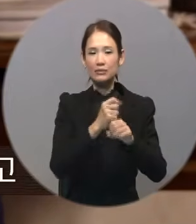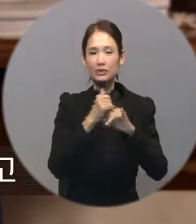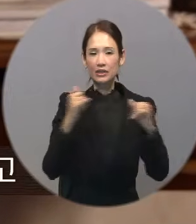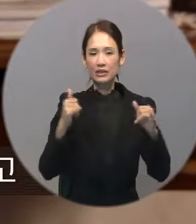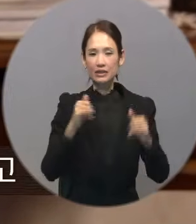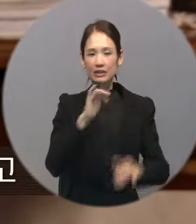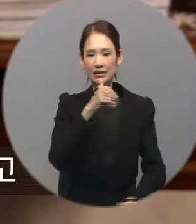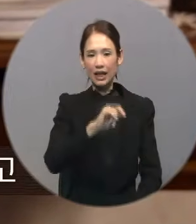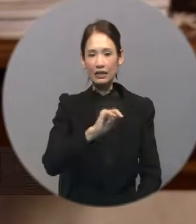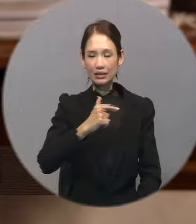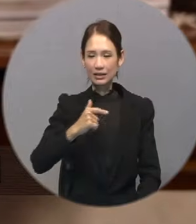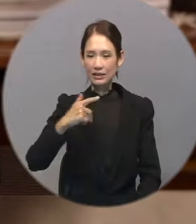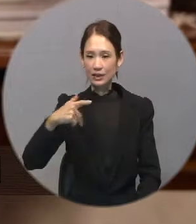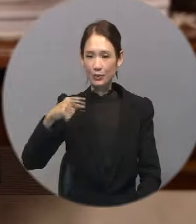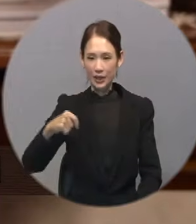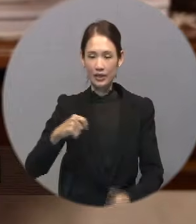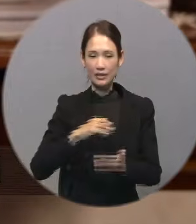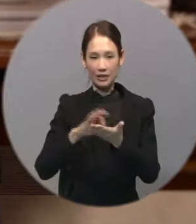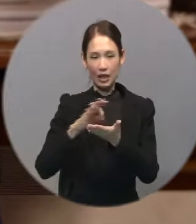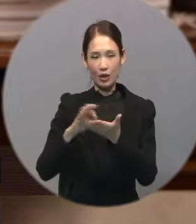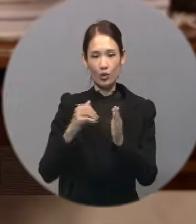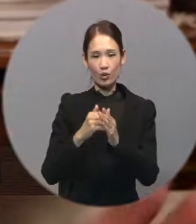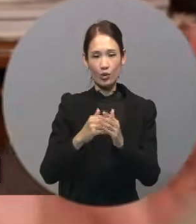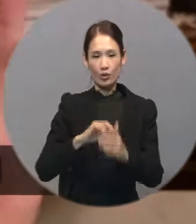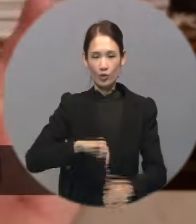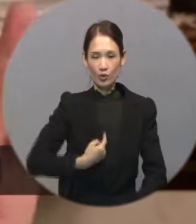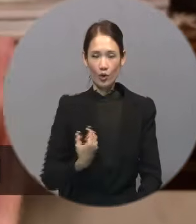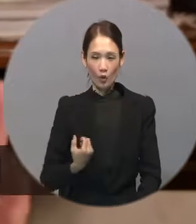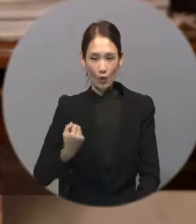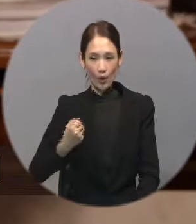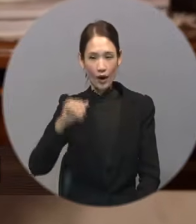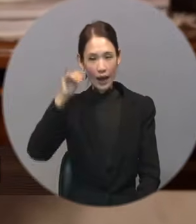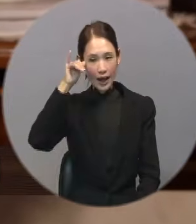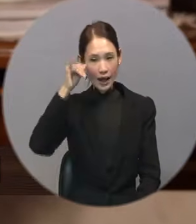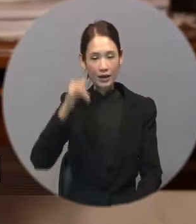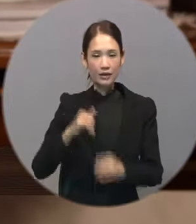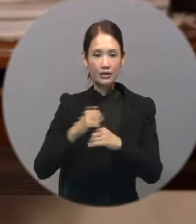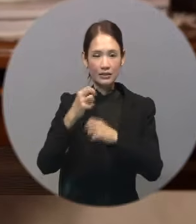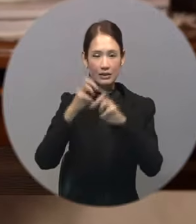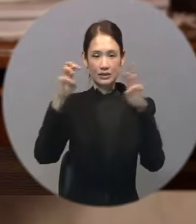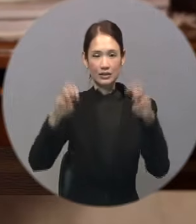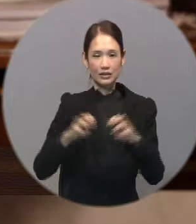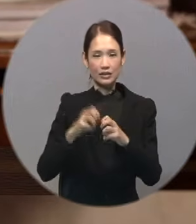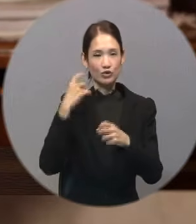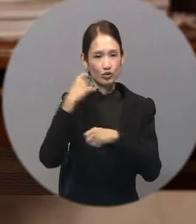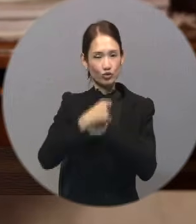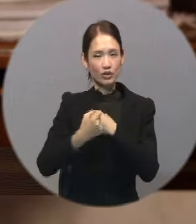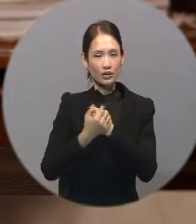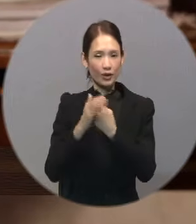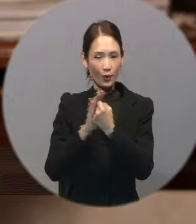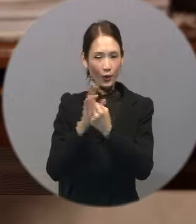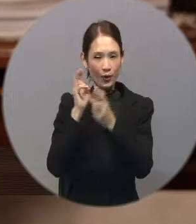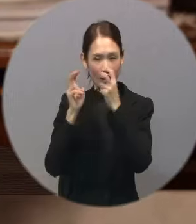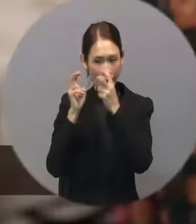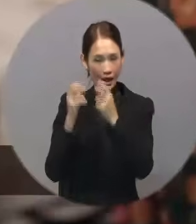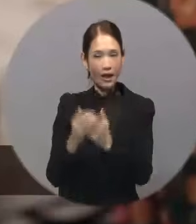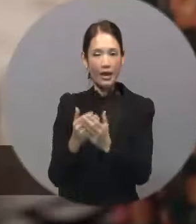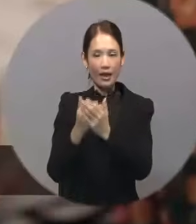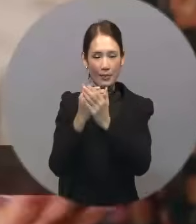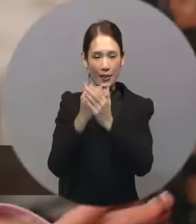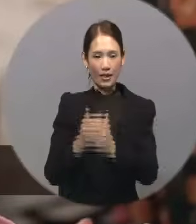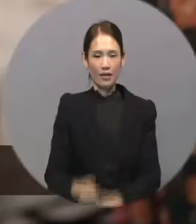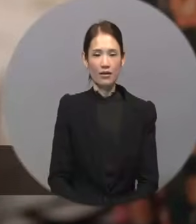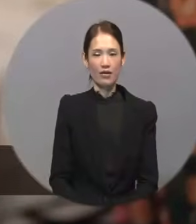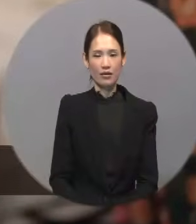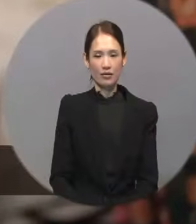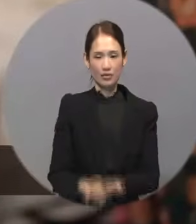챗GPT를 사용하게 하고 독자적인 AI 시스템을 아마 중국과의 협업을 통해서 개발하고 있는 것 같다는 생각이 듭니다. 그러니까 어떻게 보면